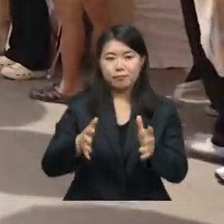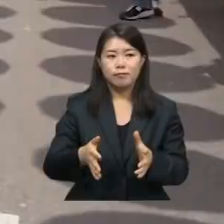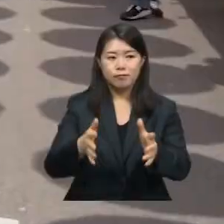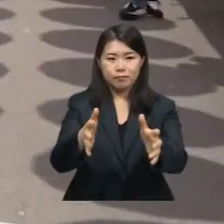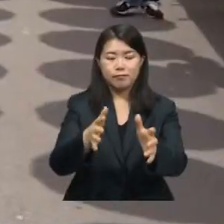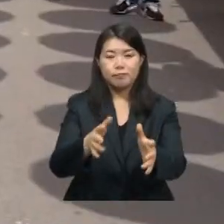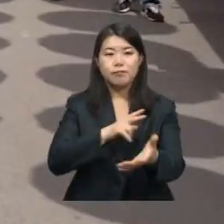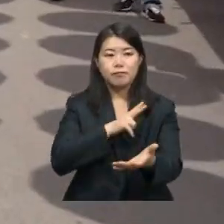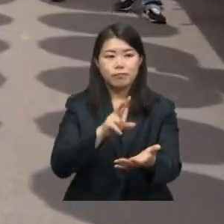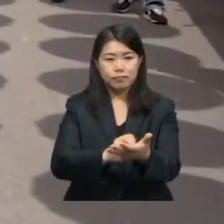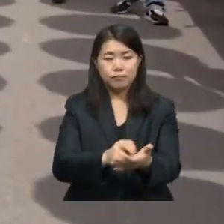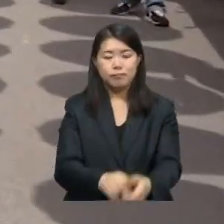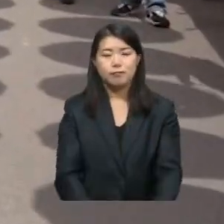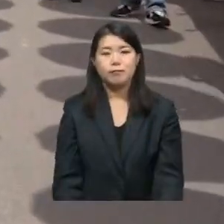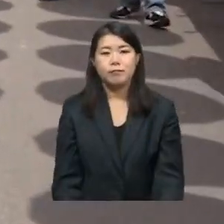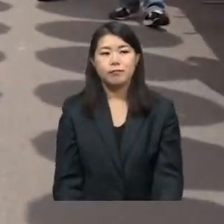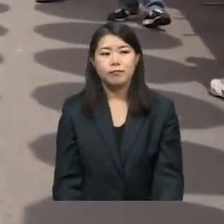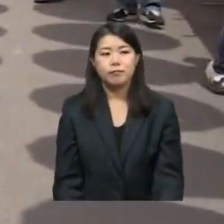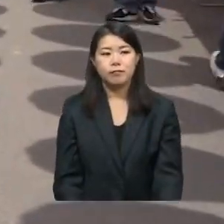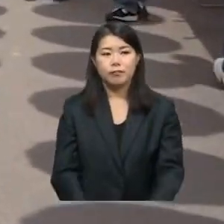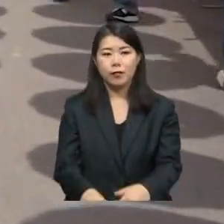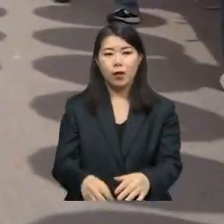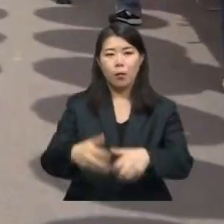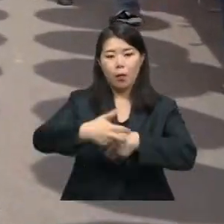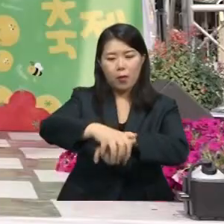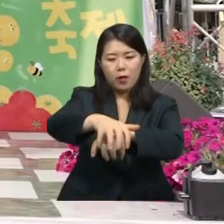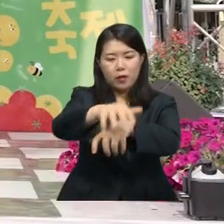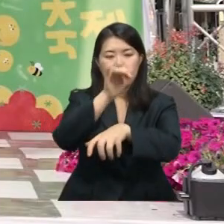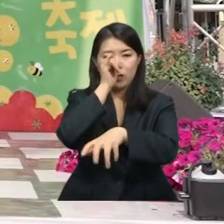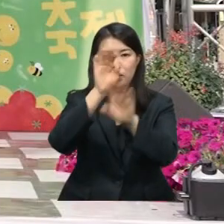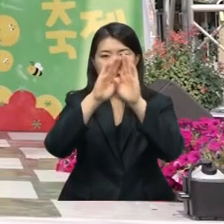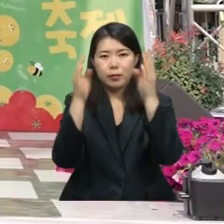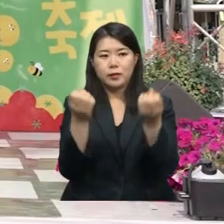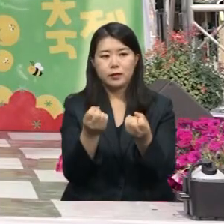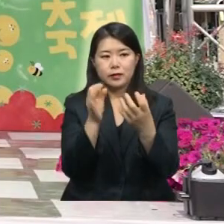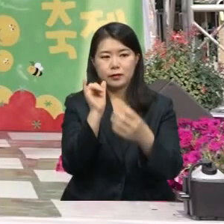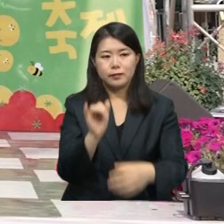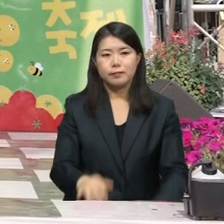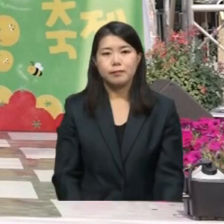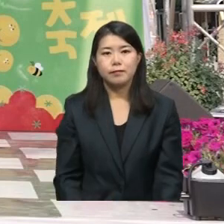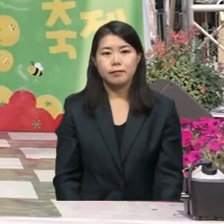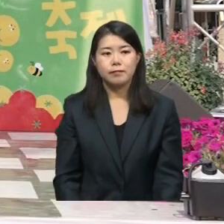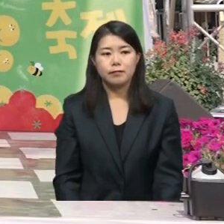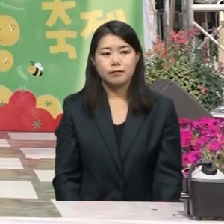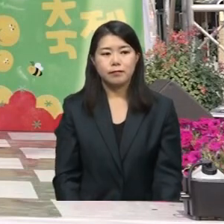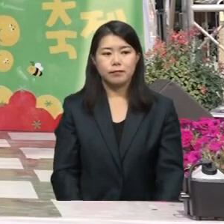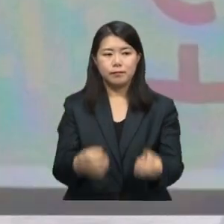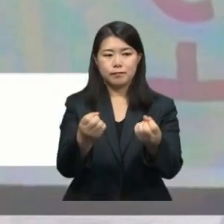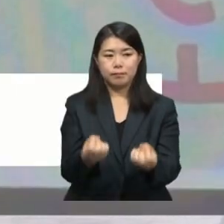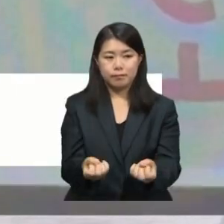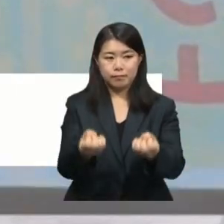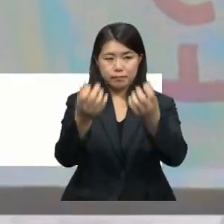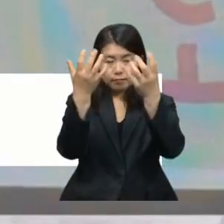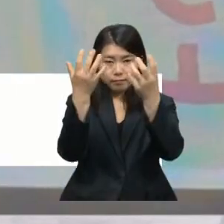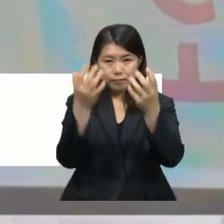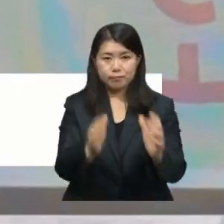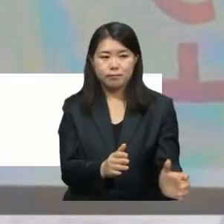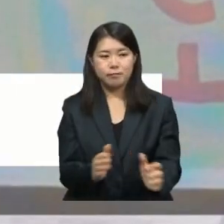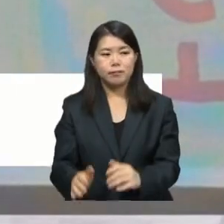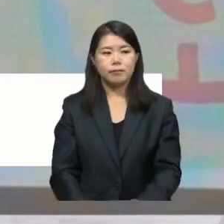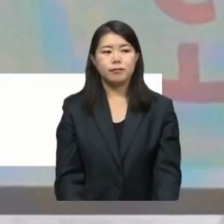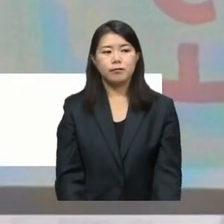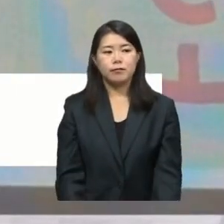거리라는 주제의 토마토 축제는 화려한 퍼레이드와 개막식으로 시작됐습니다. 축제의 장을